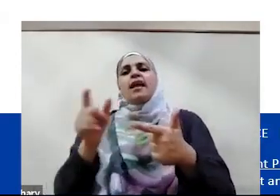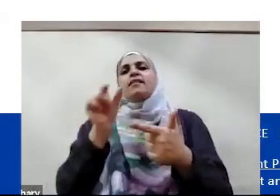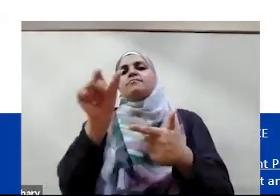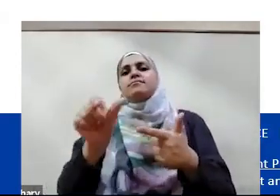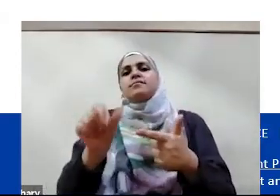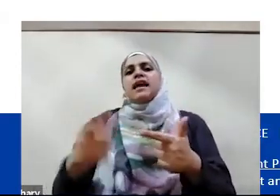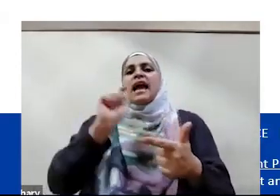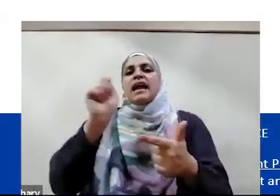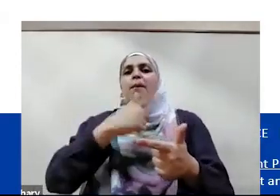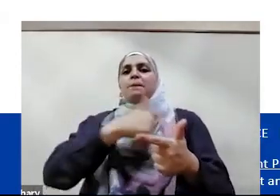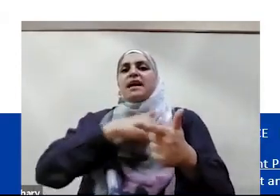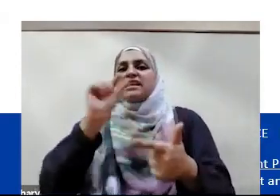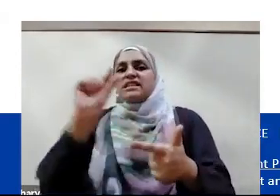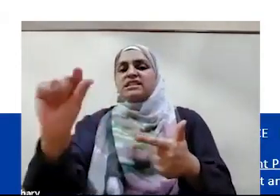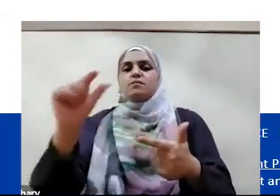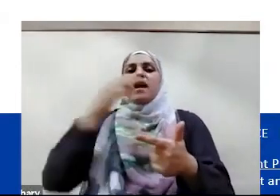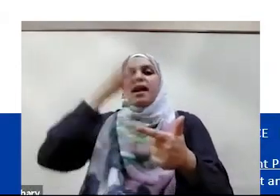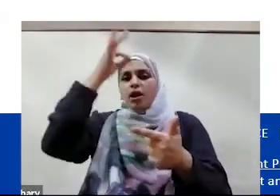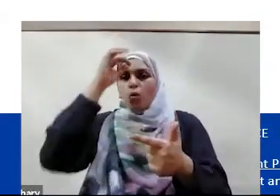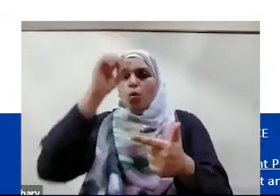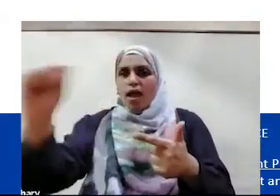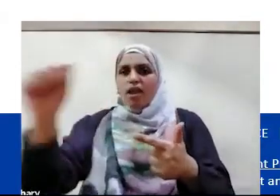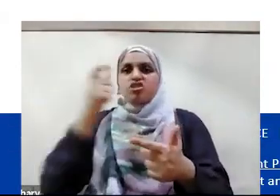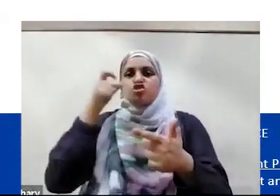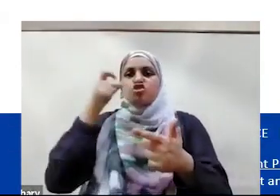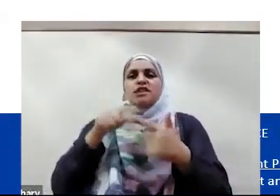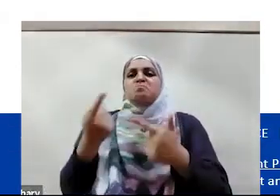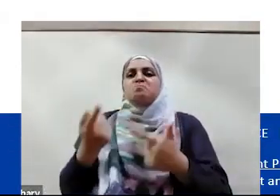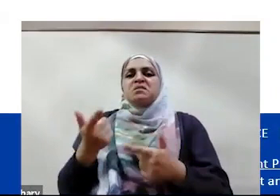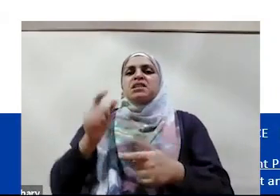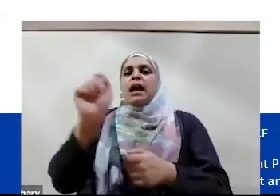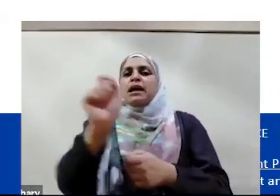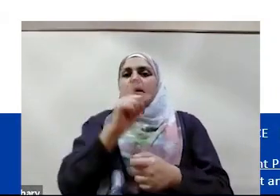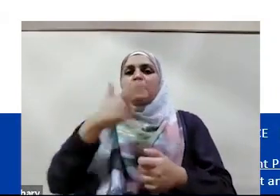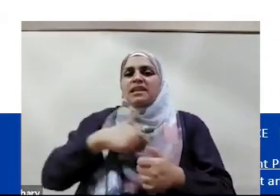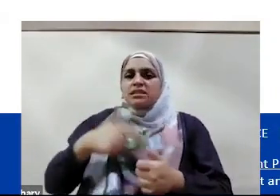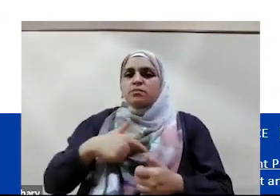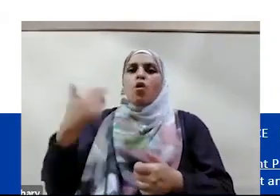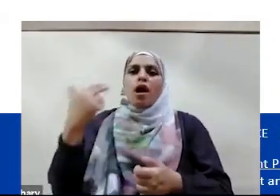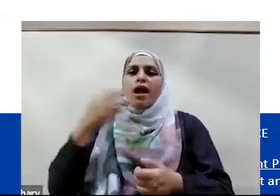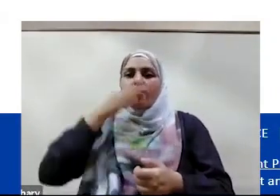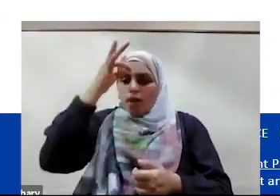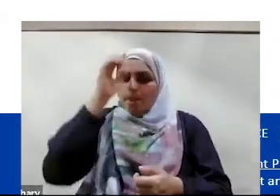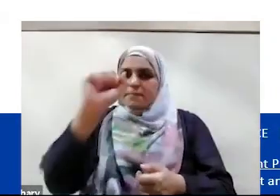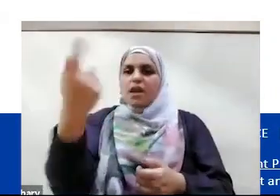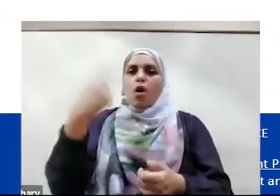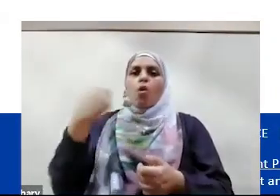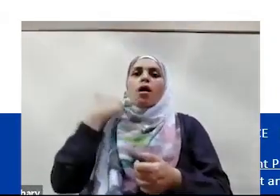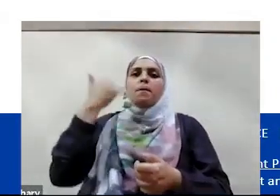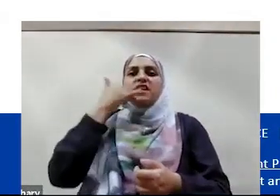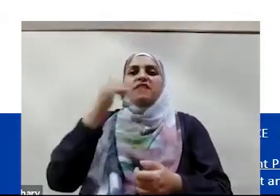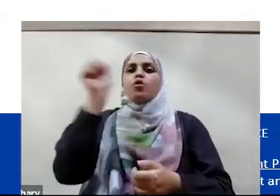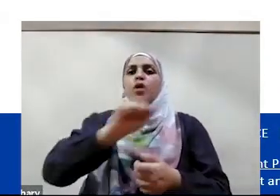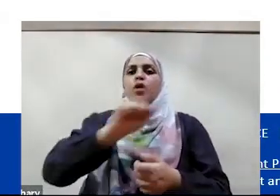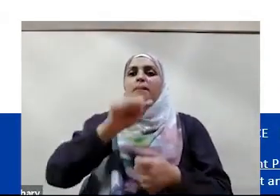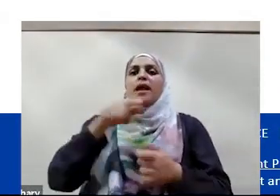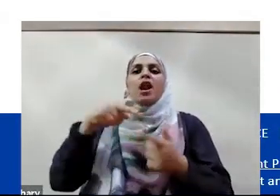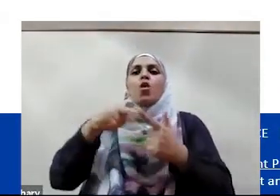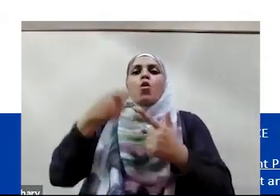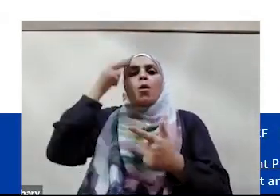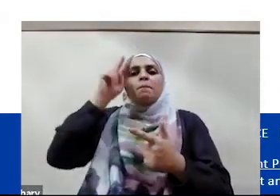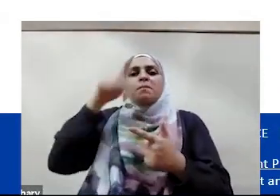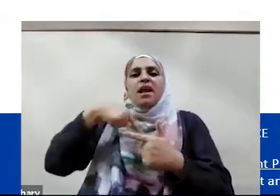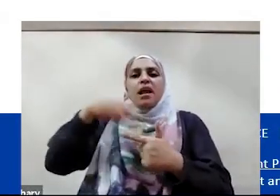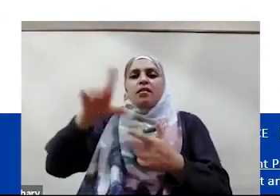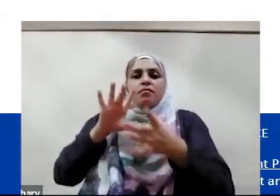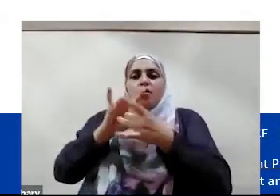بكتب عنوانه، بكتب رقم التليفون بتاعه والايميل وعلاقتي بيه ايه. والشخص ده لازم